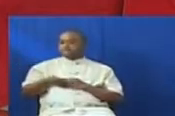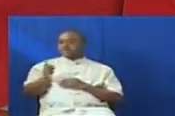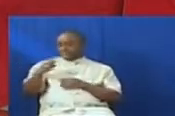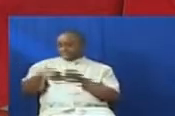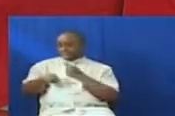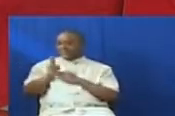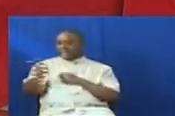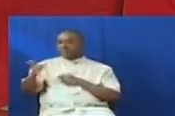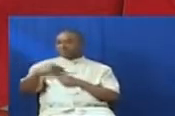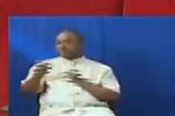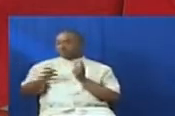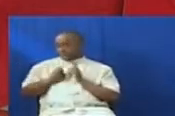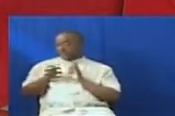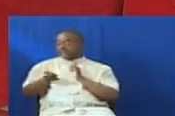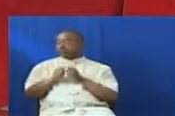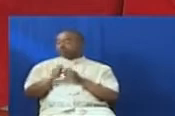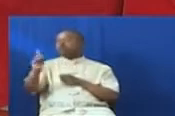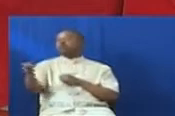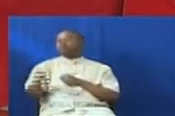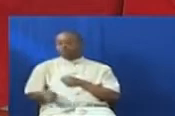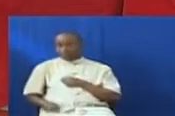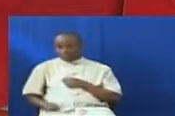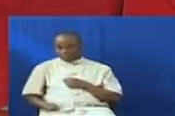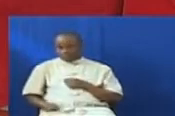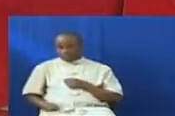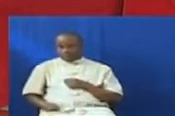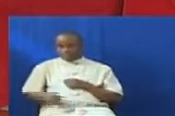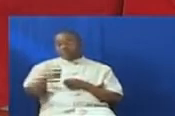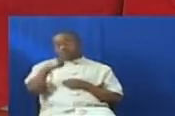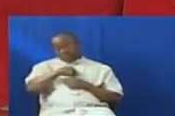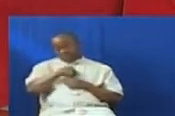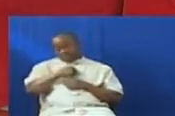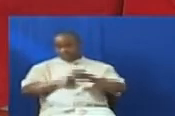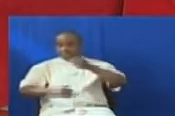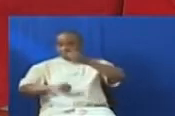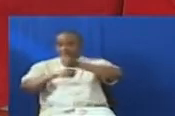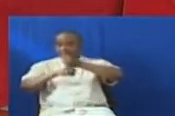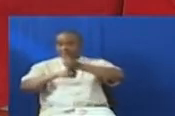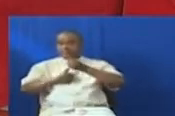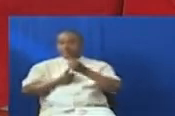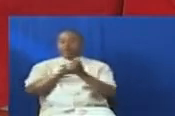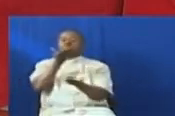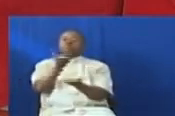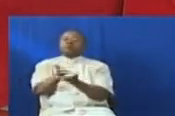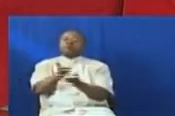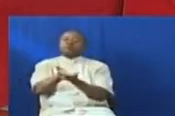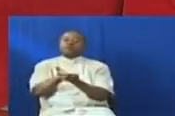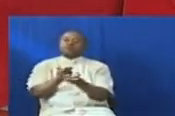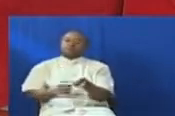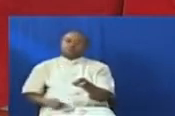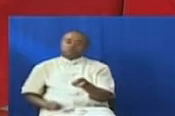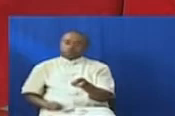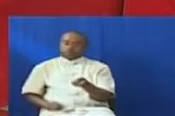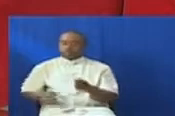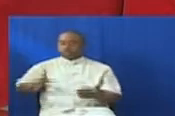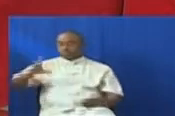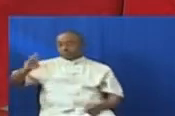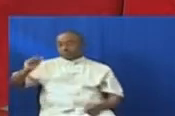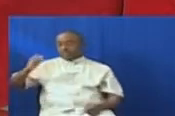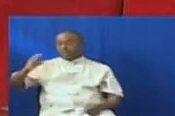inaguswa, na mimi naunga mkono mapendekezo ya LAC.